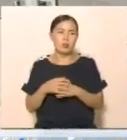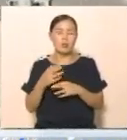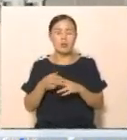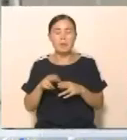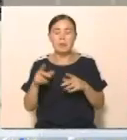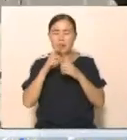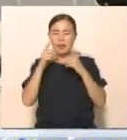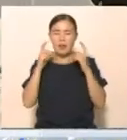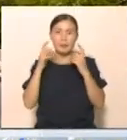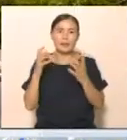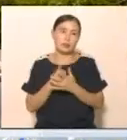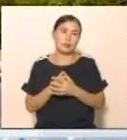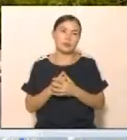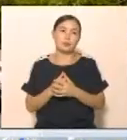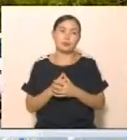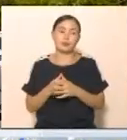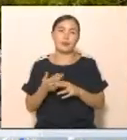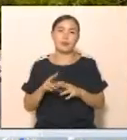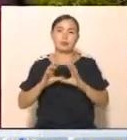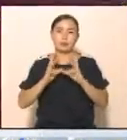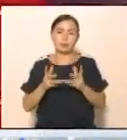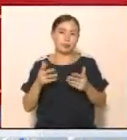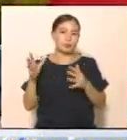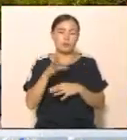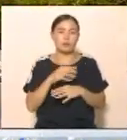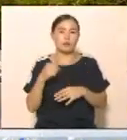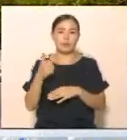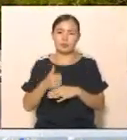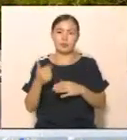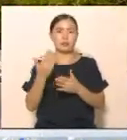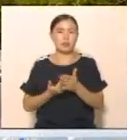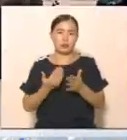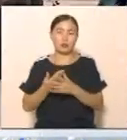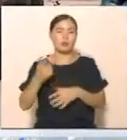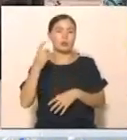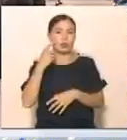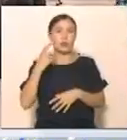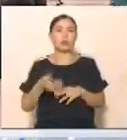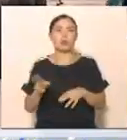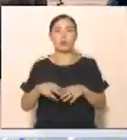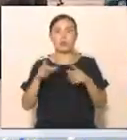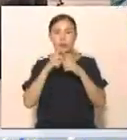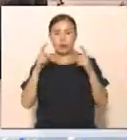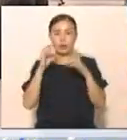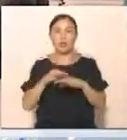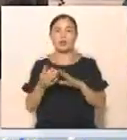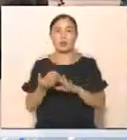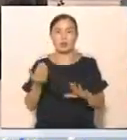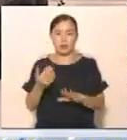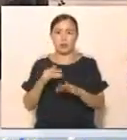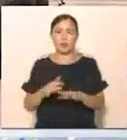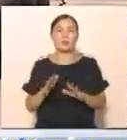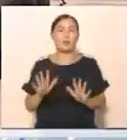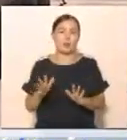что маска надо носить. Ал дүниежүзілік денсаулық сақтау ұйымының кеңестеріне сүйенсек, маска киіп жүру аурудың алдын алу шараларының